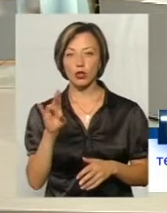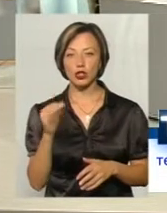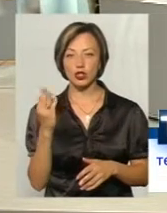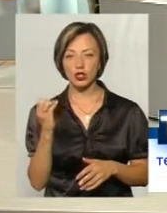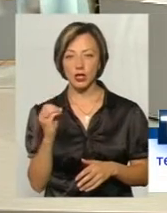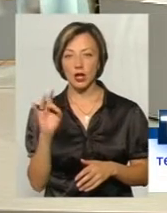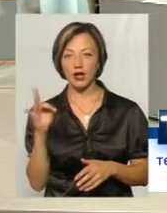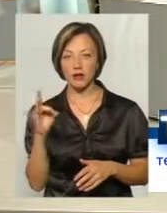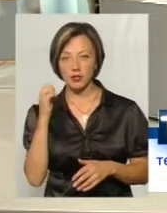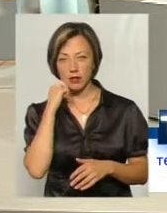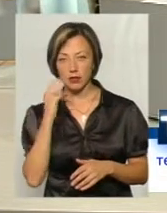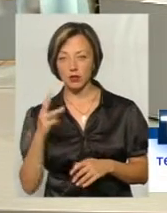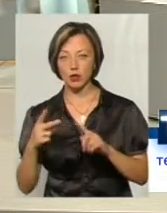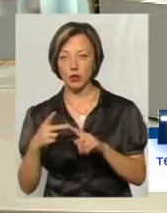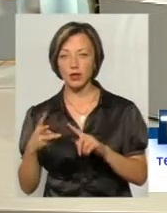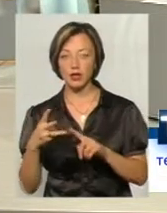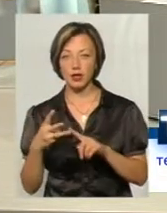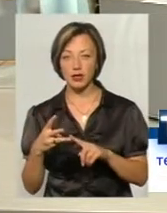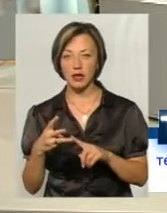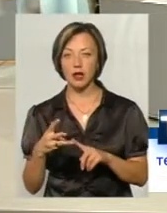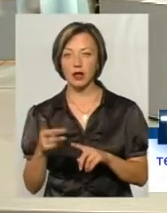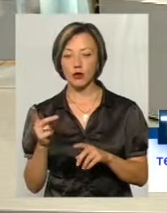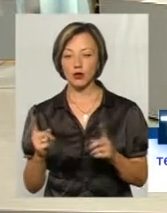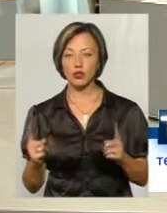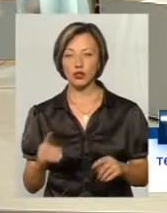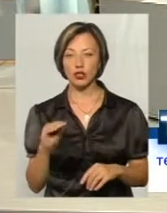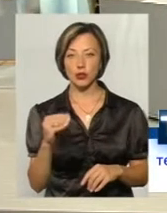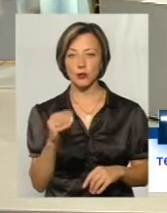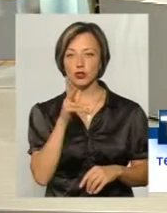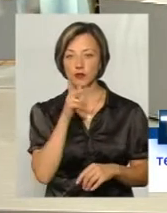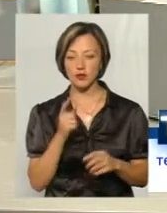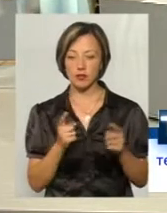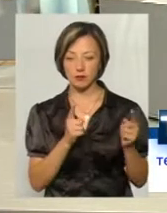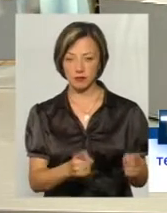Городище-Рівне-Старокостянтинів, другий об'єкт, і третій об'єкт – це друга ділянка автодороги Житомир-Чернівці.